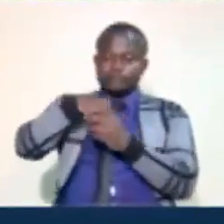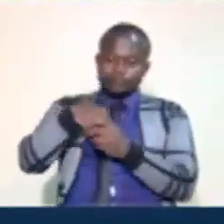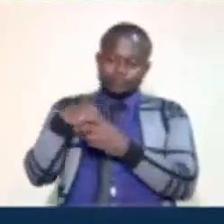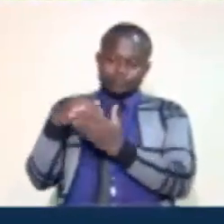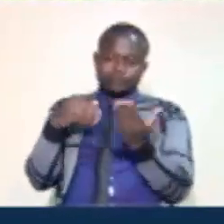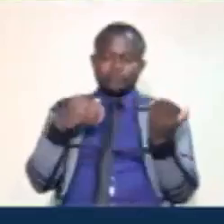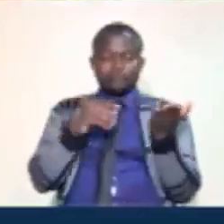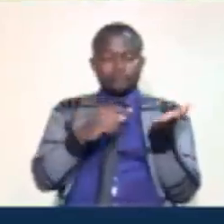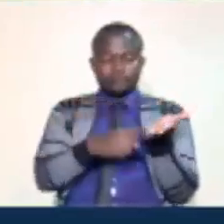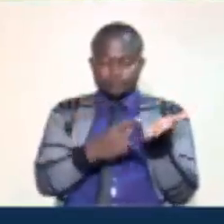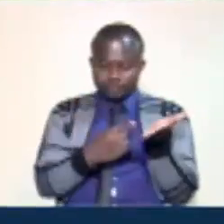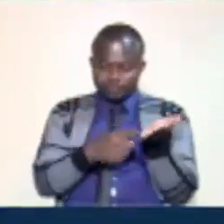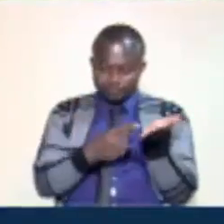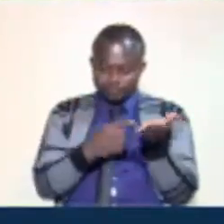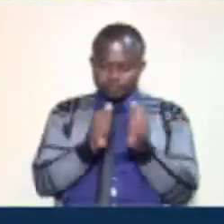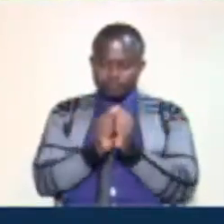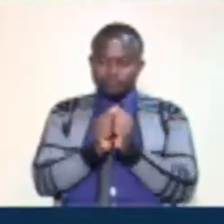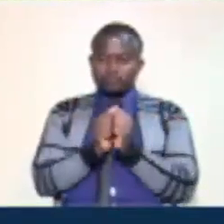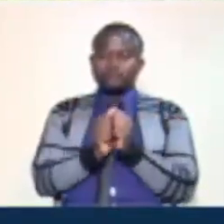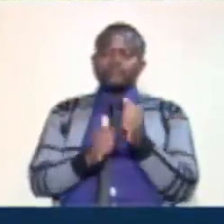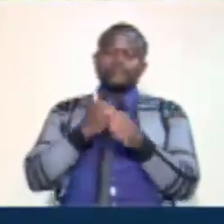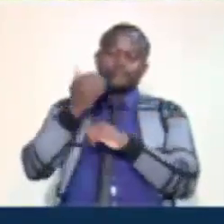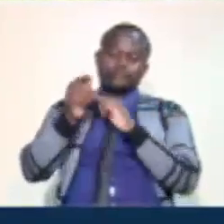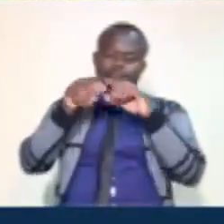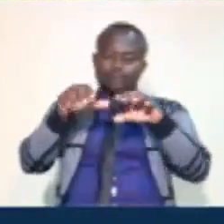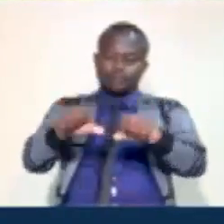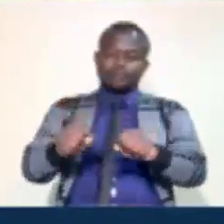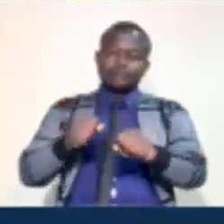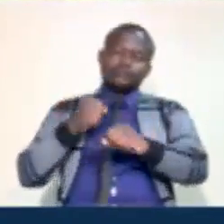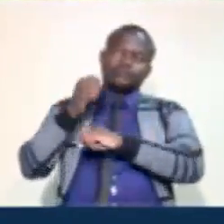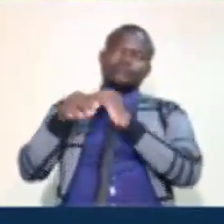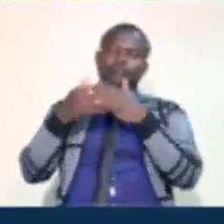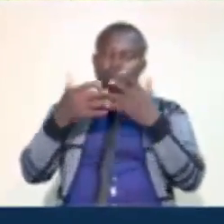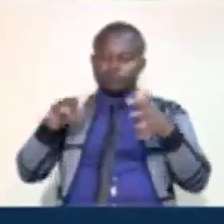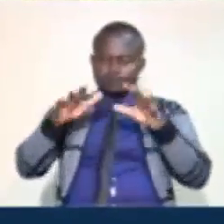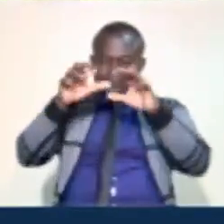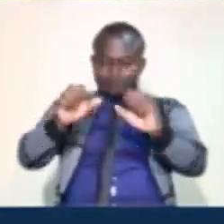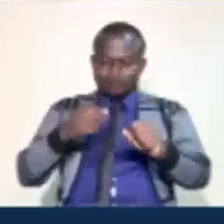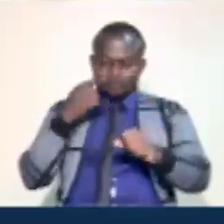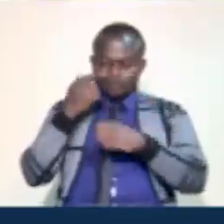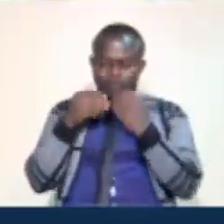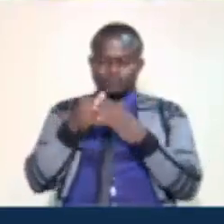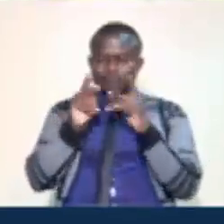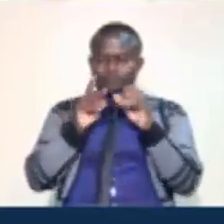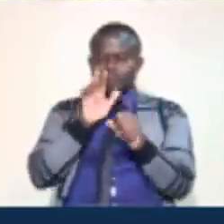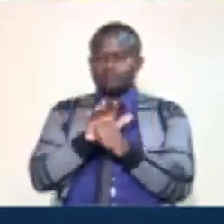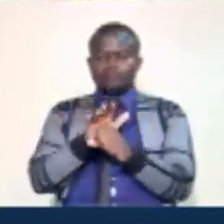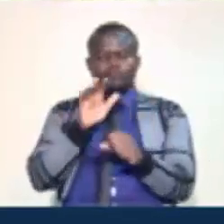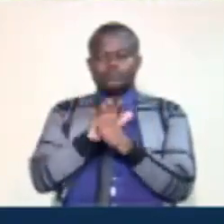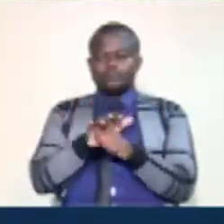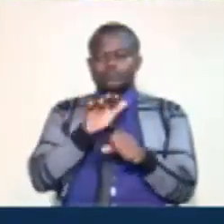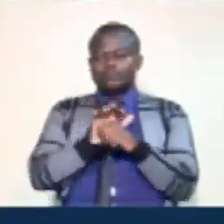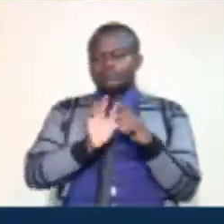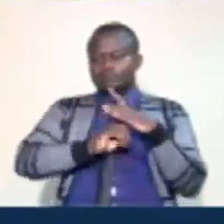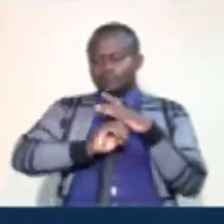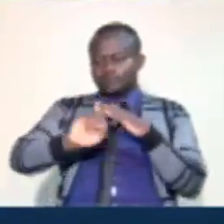Imana b'abazungu. Ubwo rero baje kubatwara, bamaze kuza kubatwara basanga hano hari imbaga y'abantu benshi bari bahungiye muri